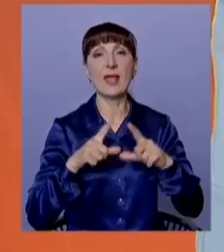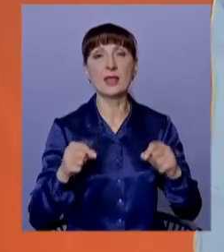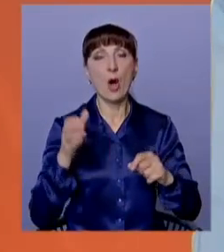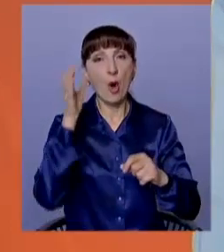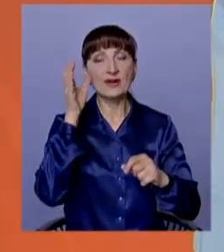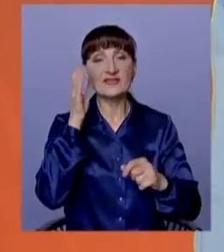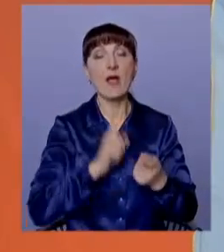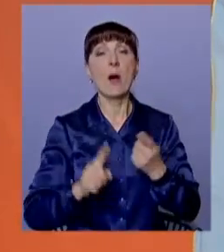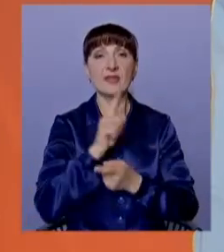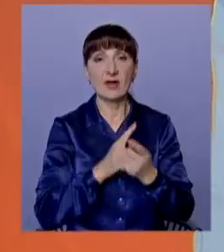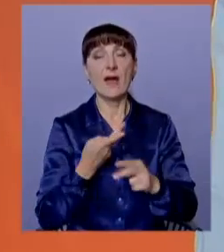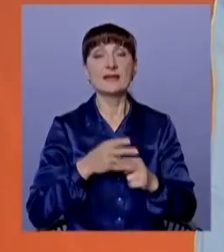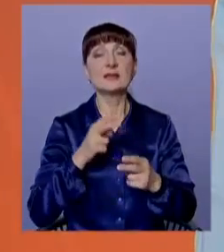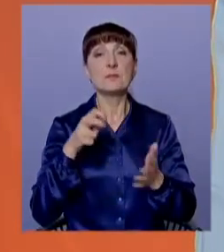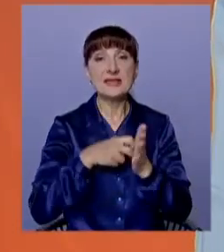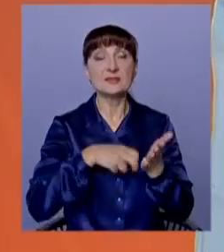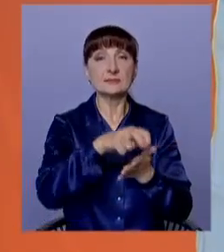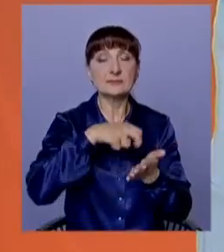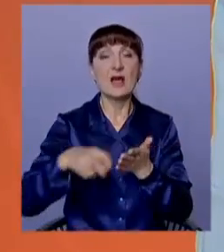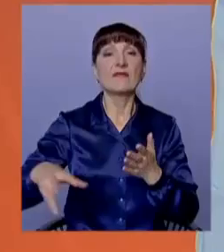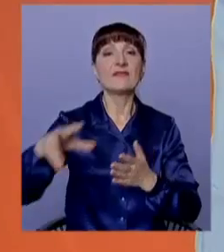обновляется, и эти письма висят во всех